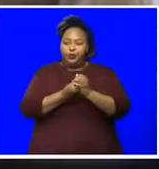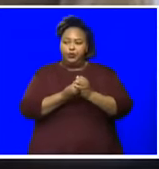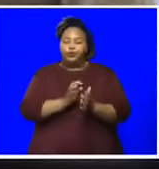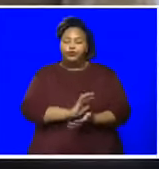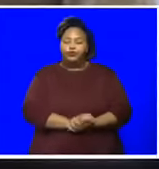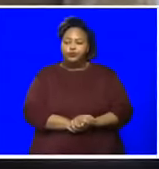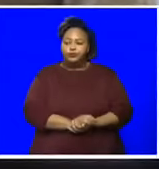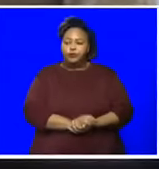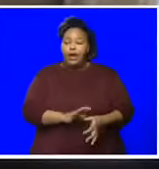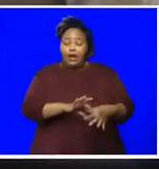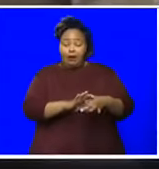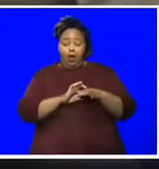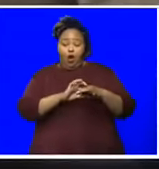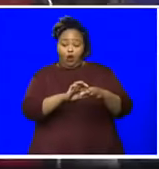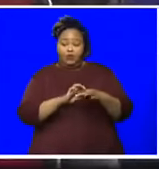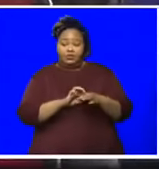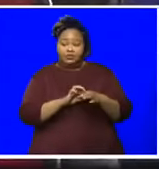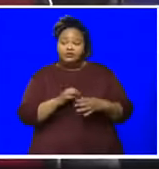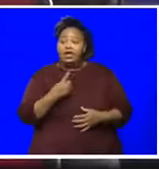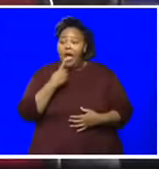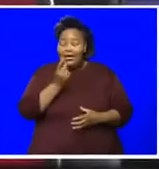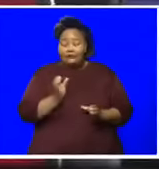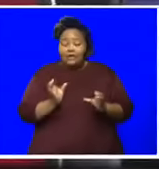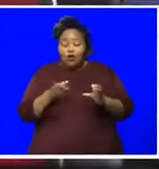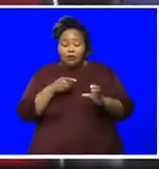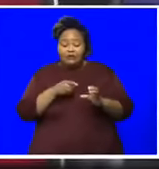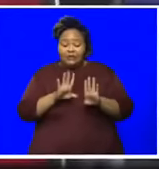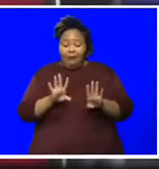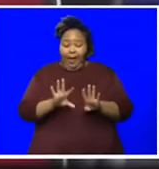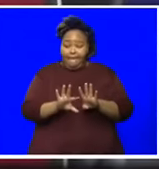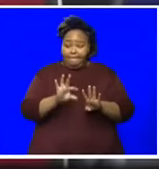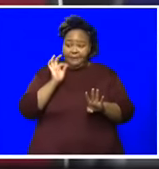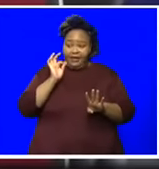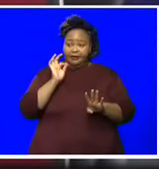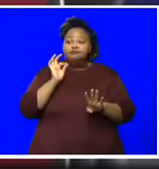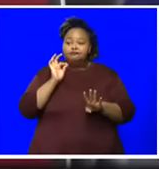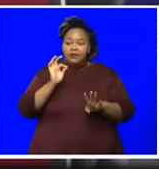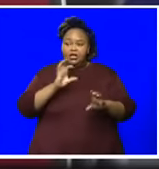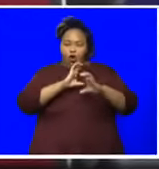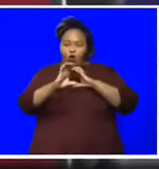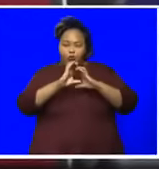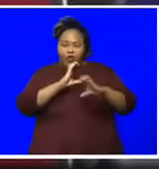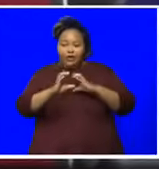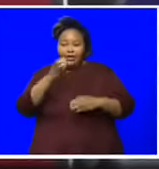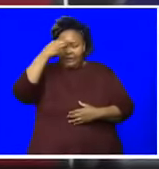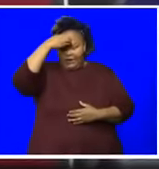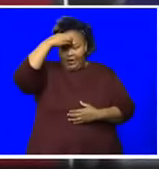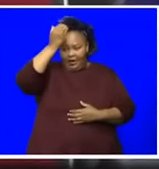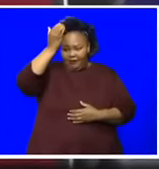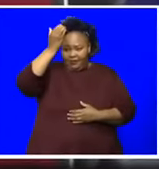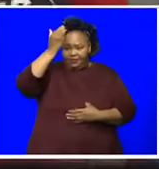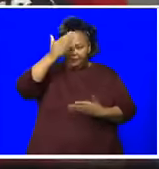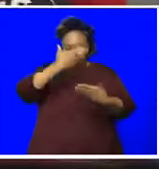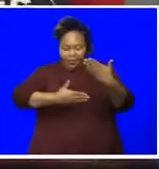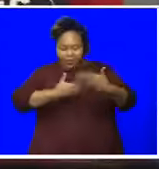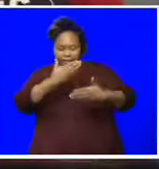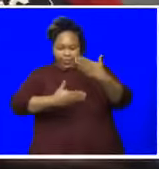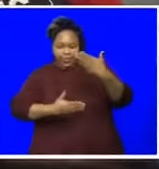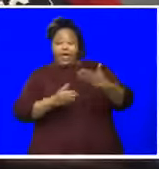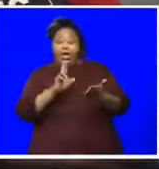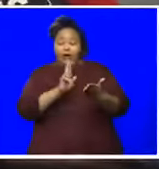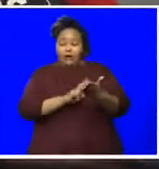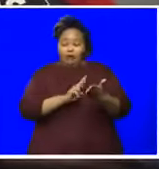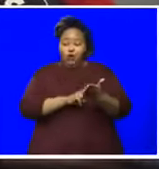komiti litawukhulumisana nato tonke tinhlangothi letithinzekako lokufaka ekhathi uhulumende lapho litawethula khona lo